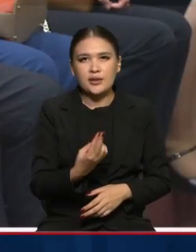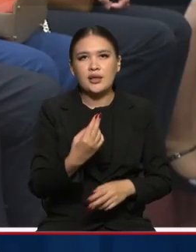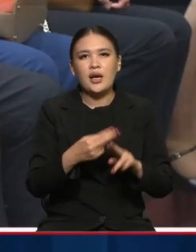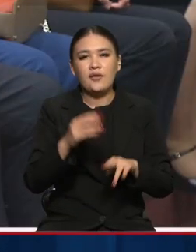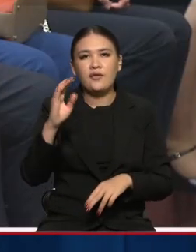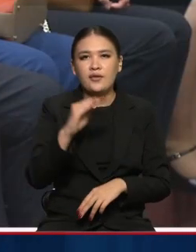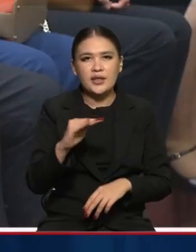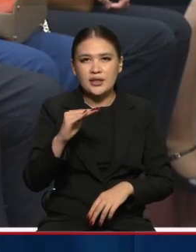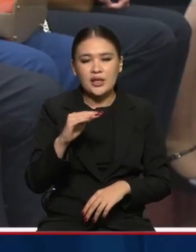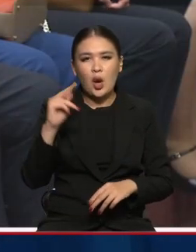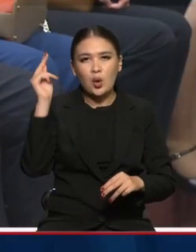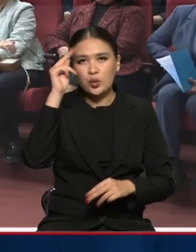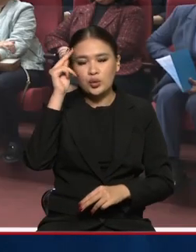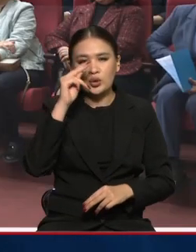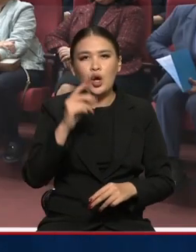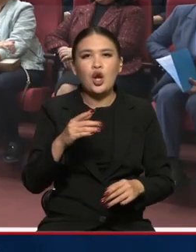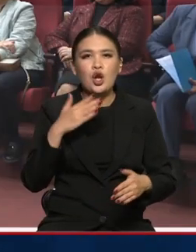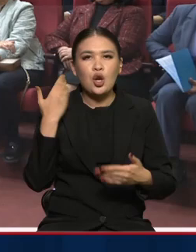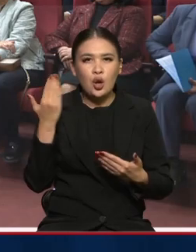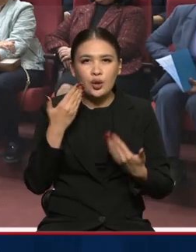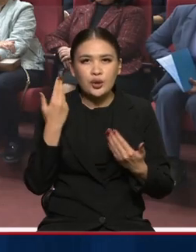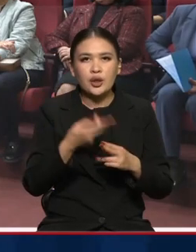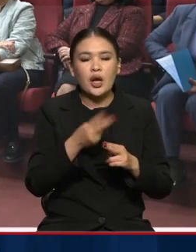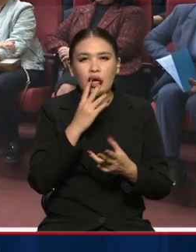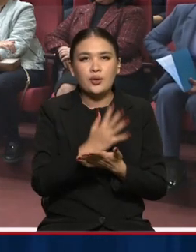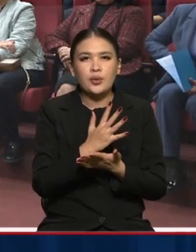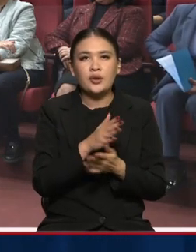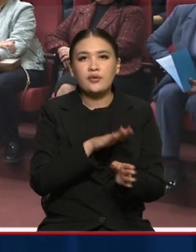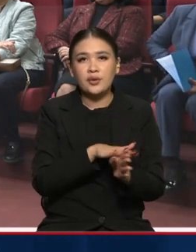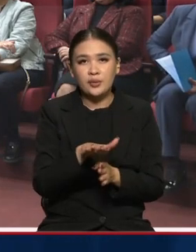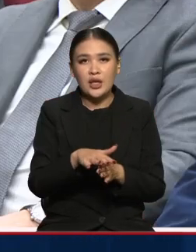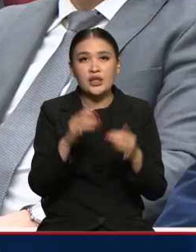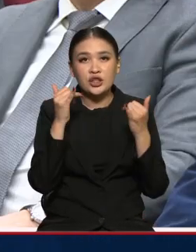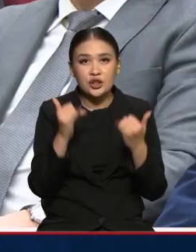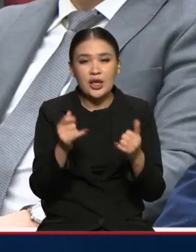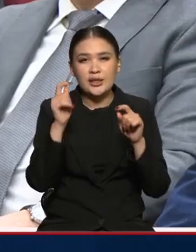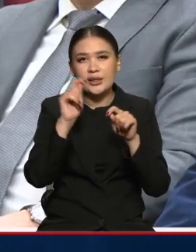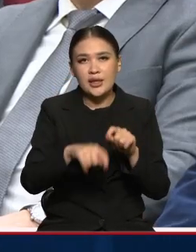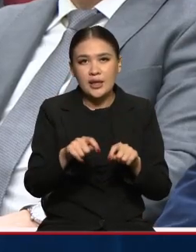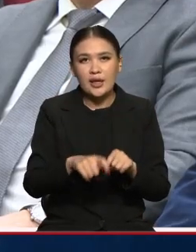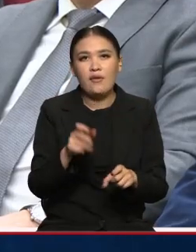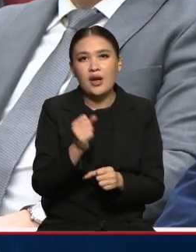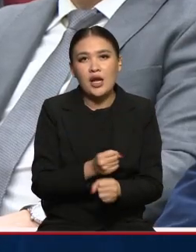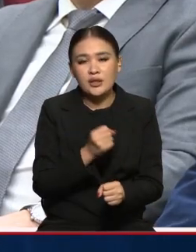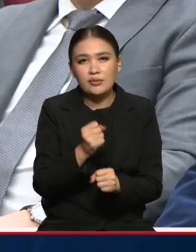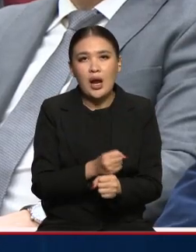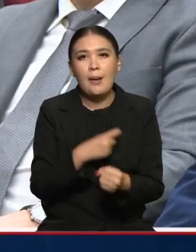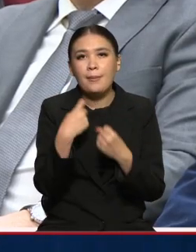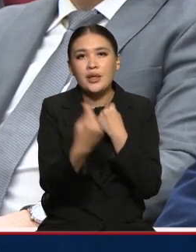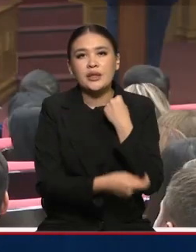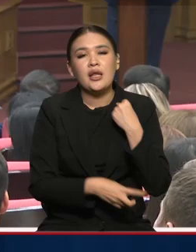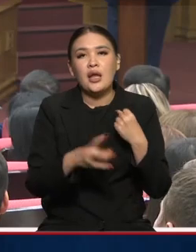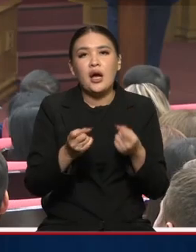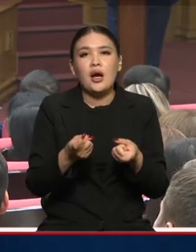же изучают возможности более легких и модернизированных компонентов. Сейчас исследователи разрабатывают композиционные материалы на